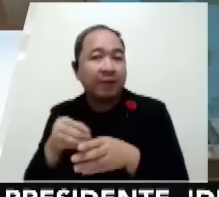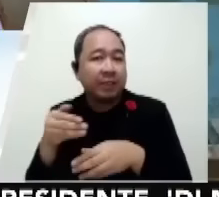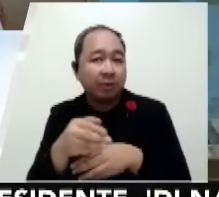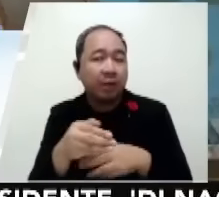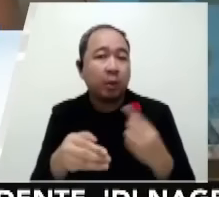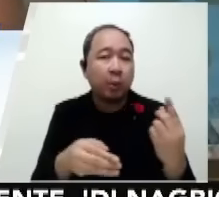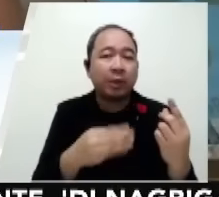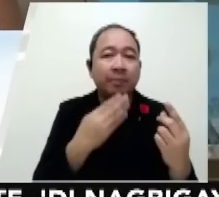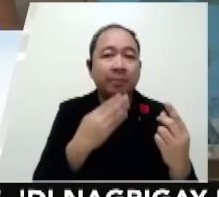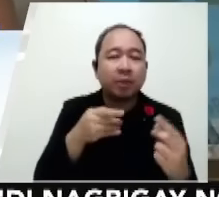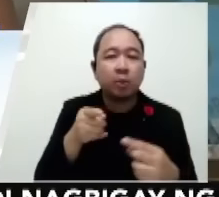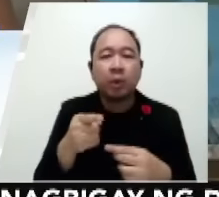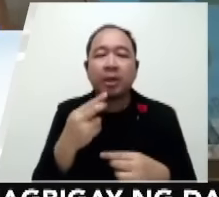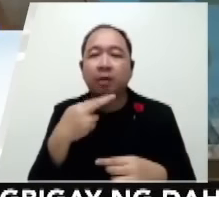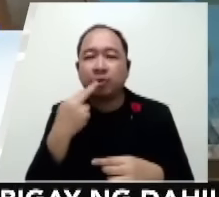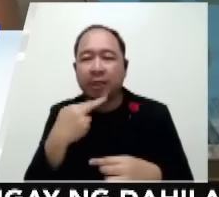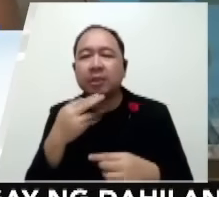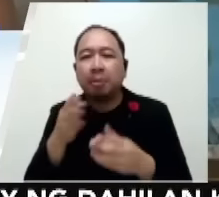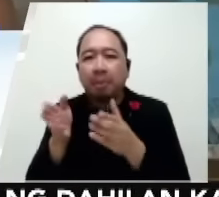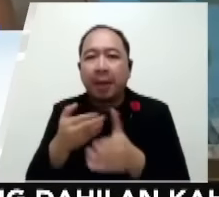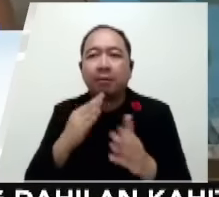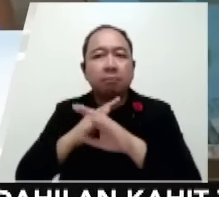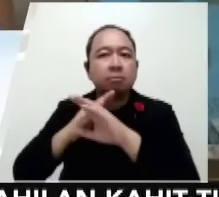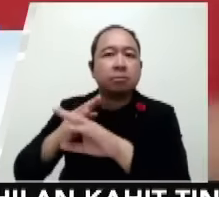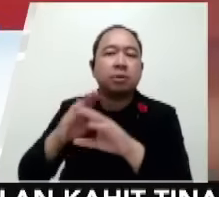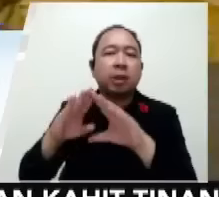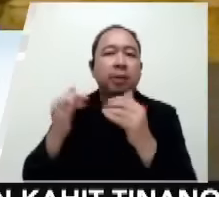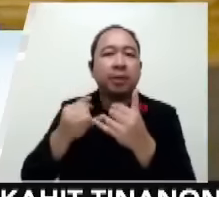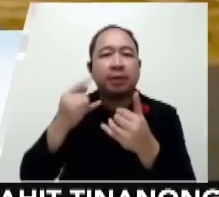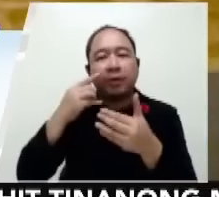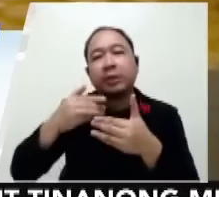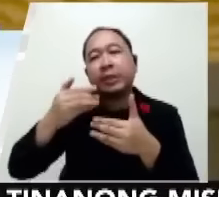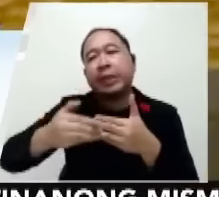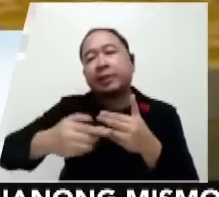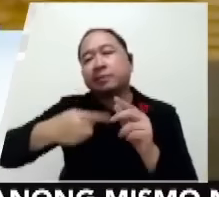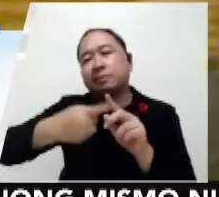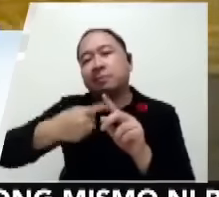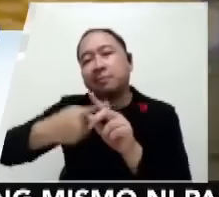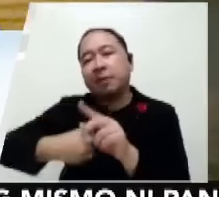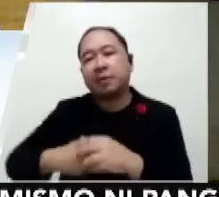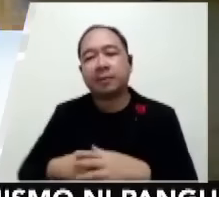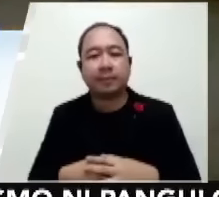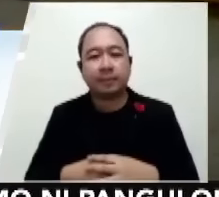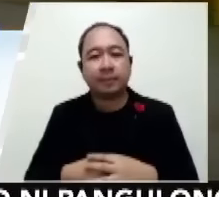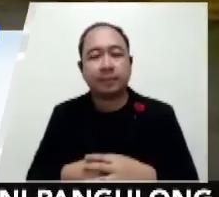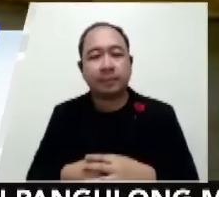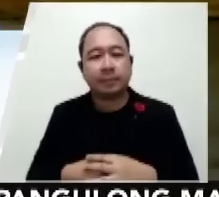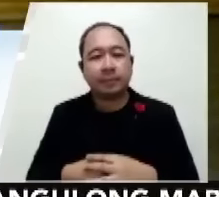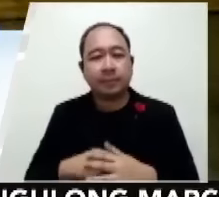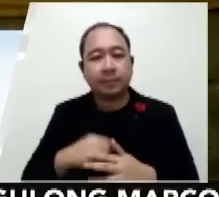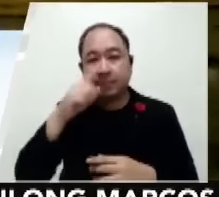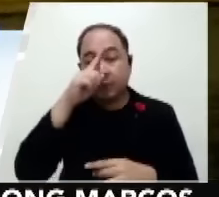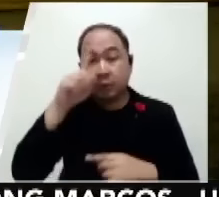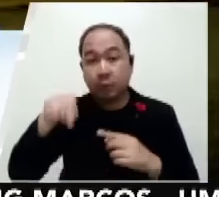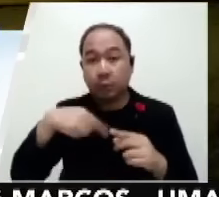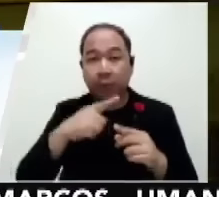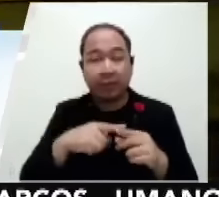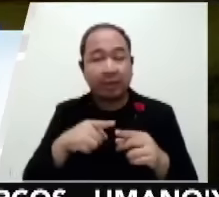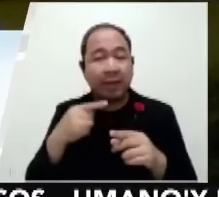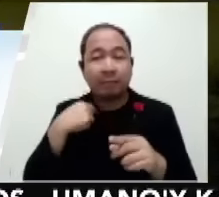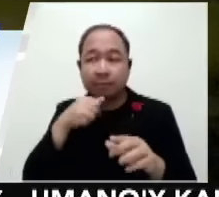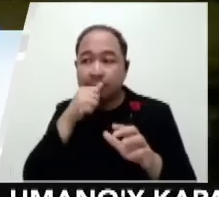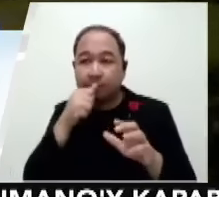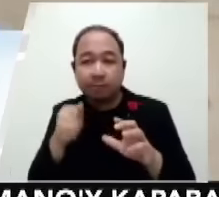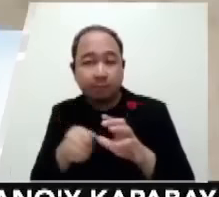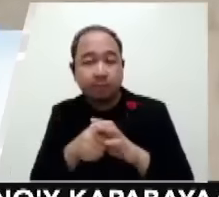ipa-blacklist ni Agriculture Secretary Laurel sa mga susunod na buwan. Kapag kasi smuggled ang ibinebentang produkto at hindi nagbayad ng